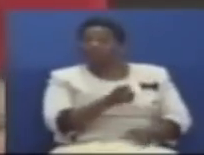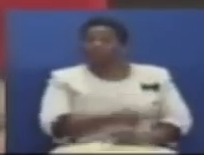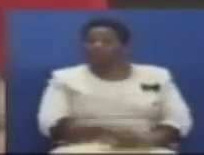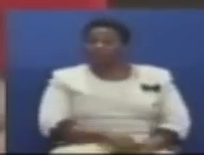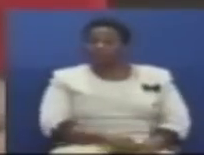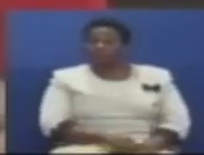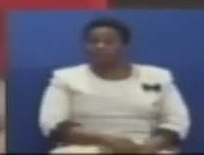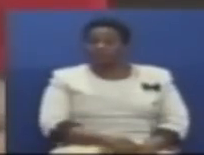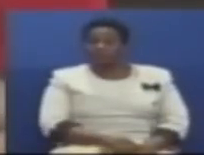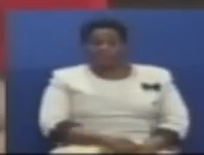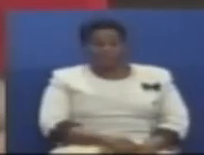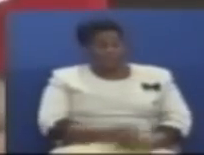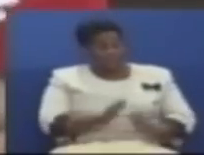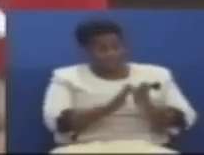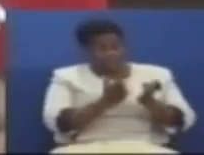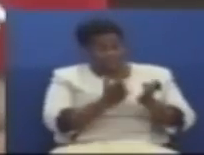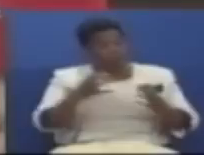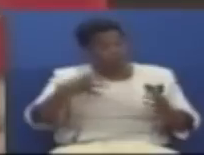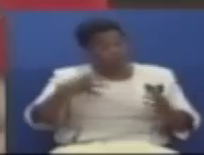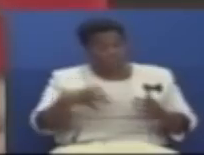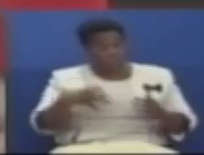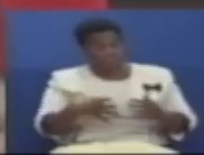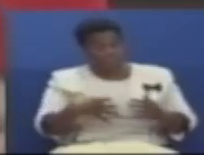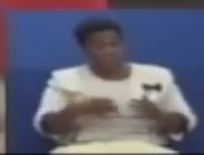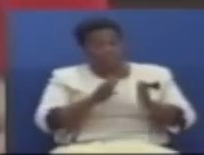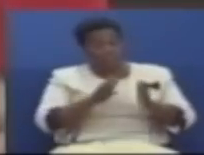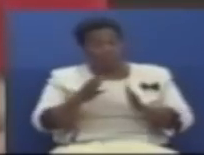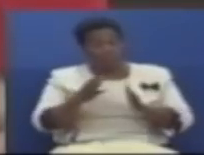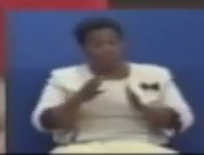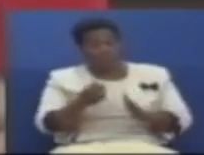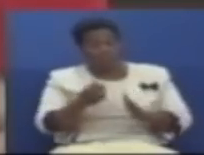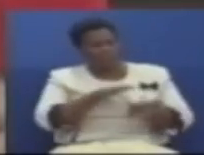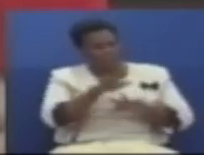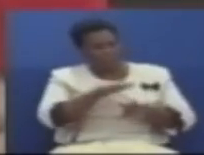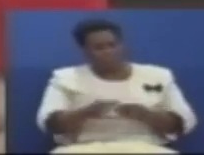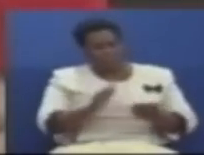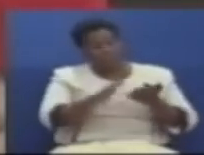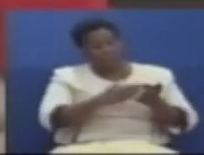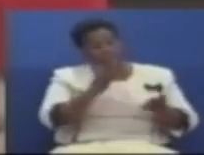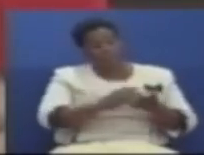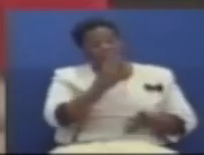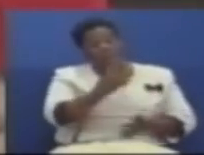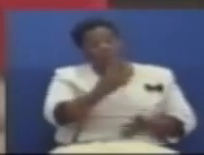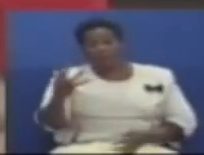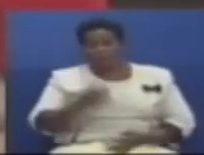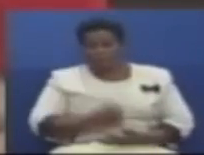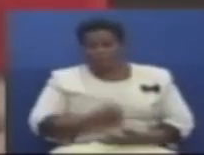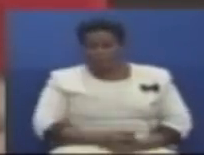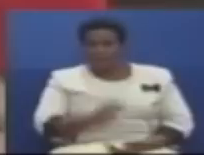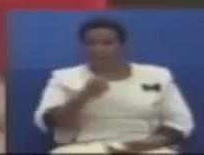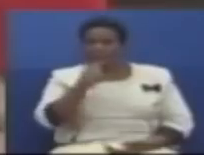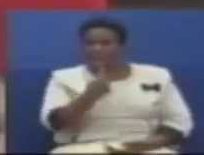cha Mheshimiwa Mpango mwenye kasema katika kurasa wa 44 kwamba fedha